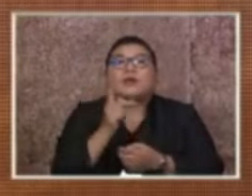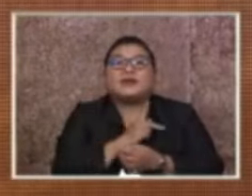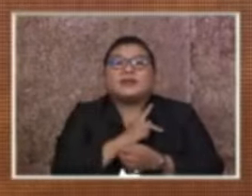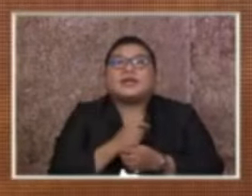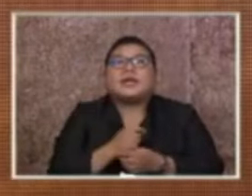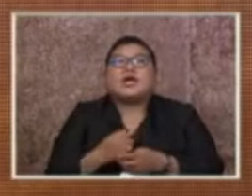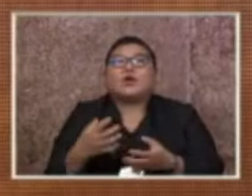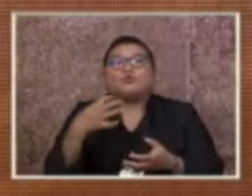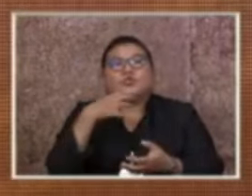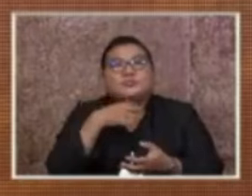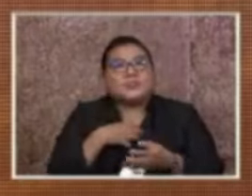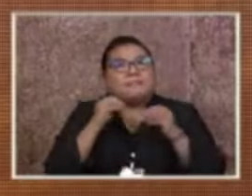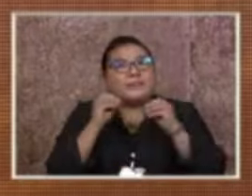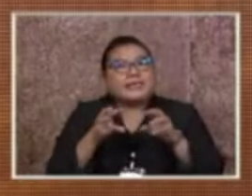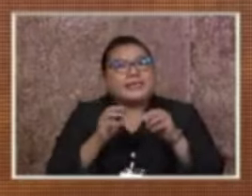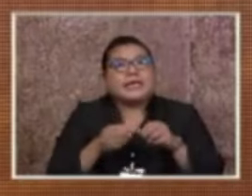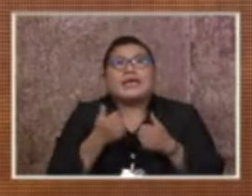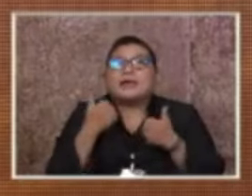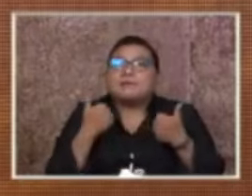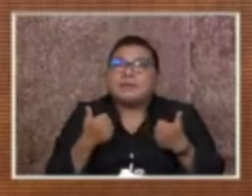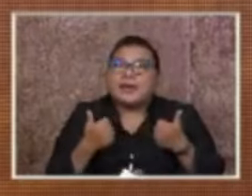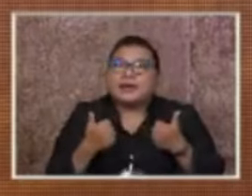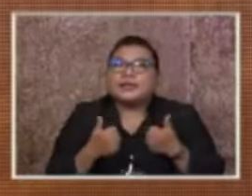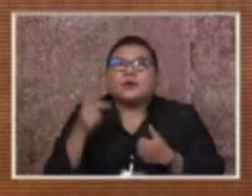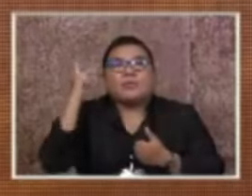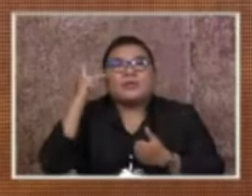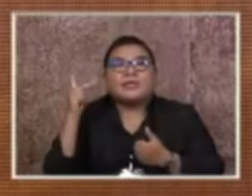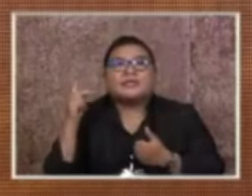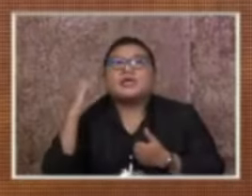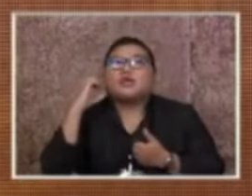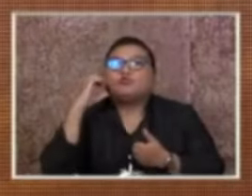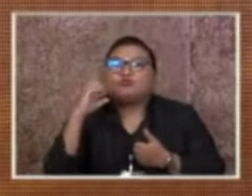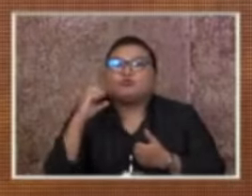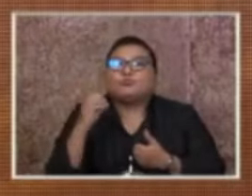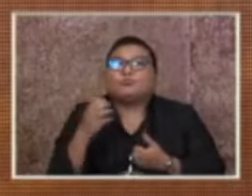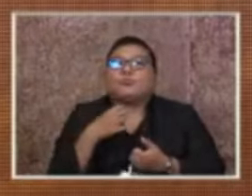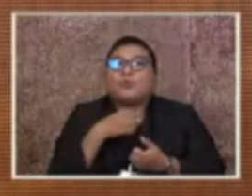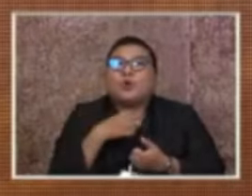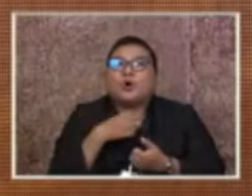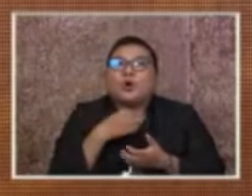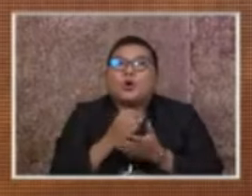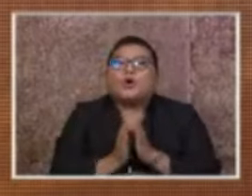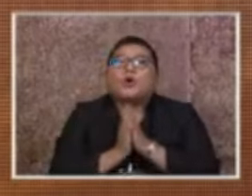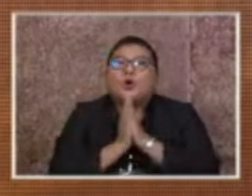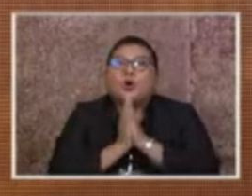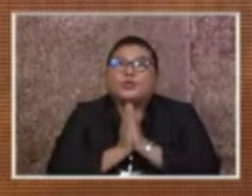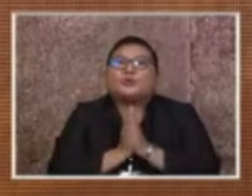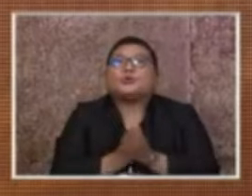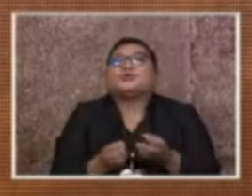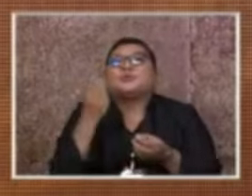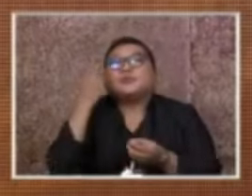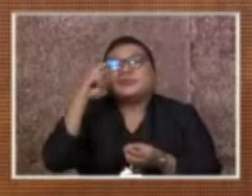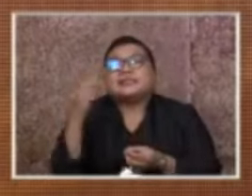dengan pendidikan yang memadai kompetensi yang cukup Mohon untuk dijelaskan Bagaimana